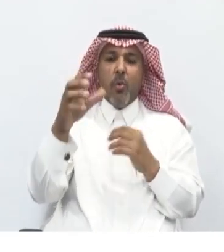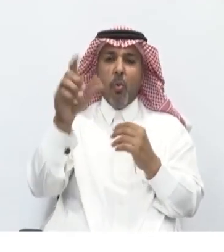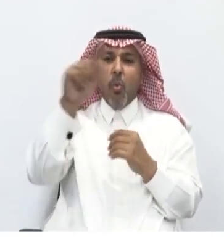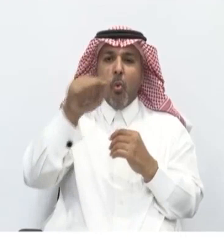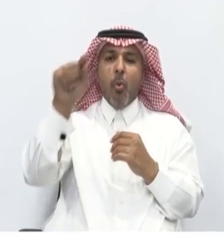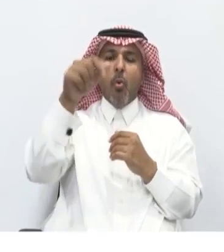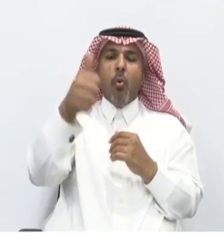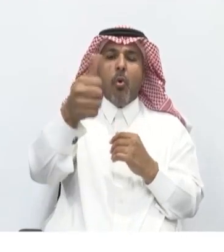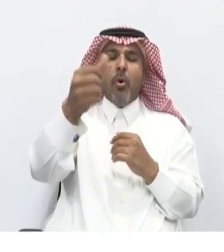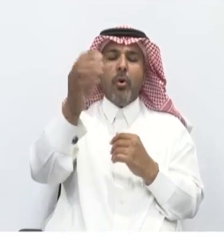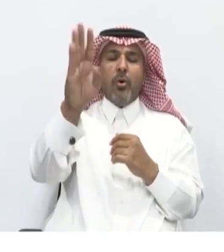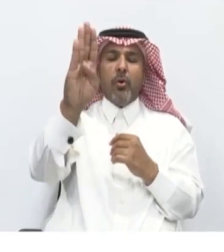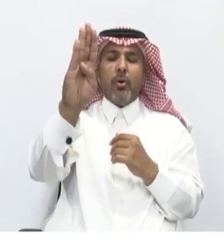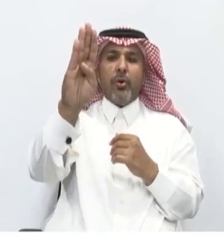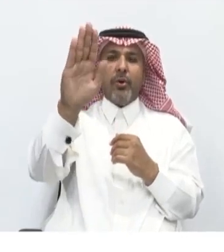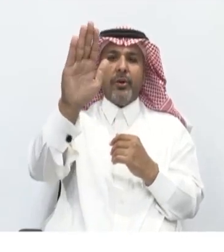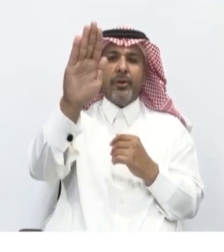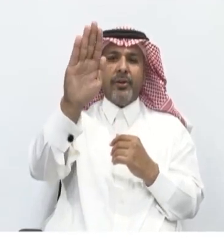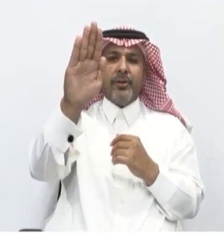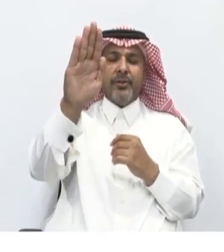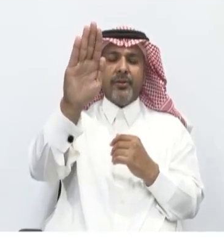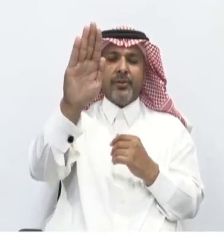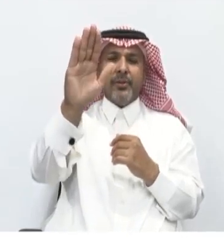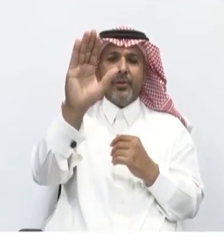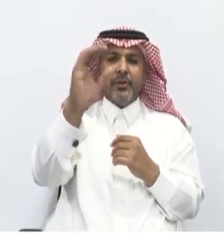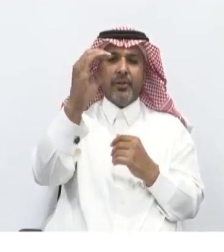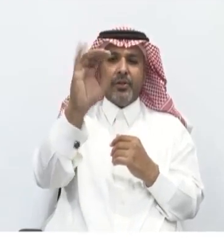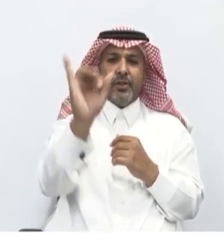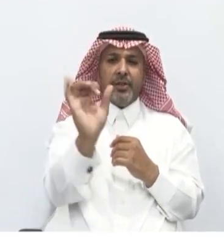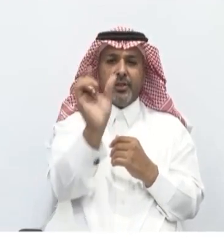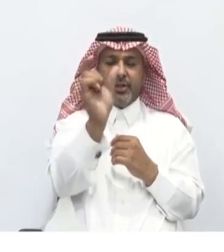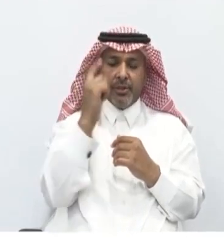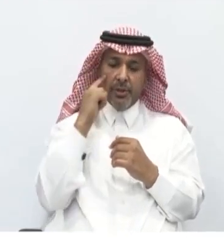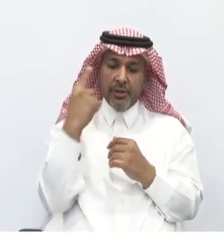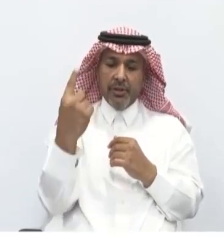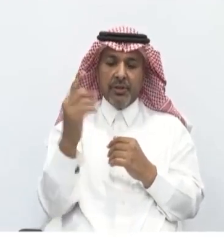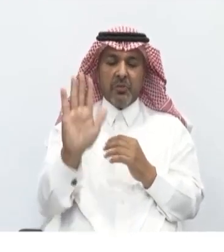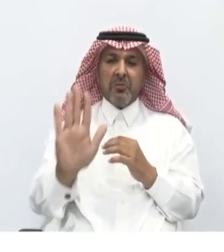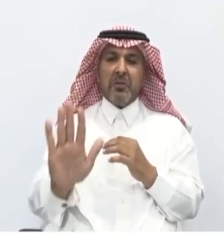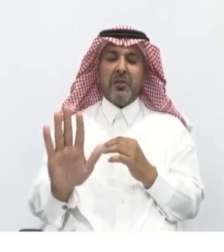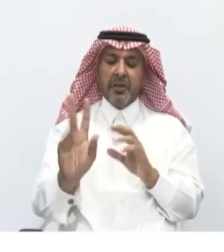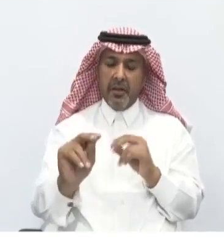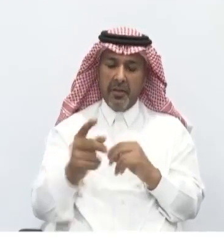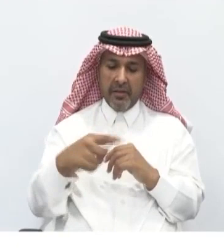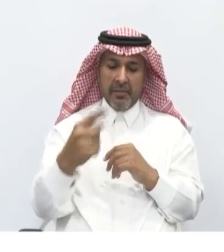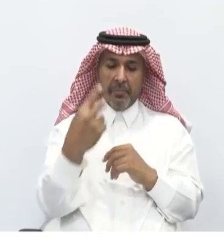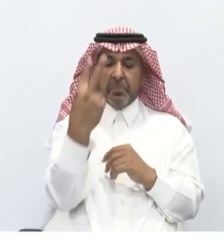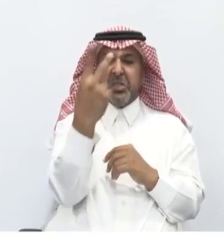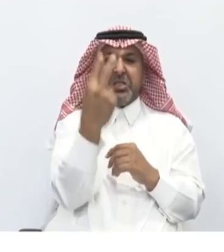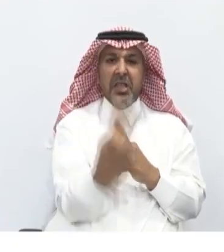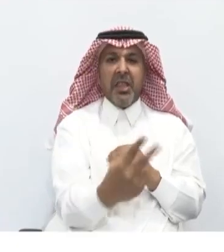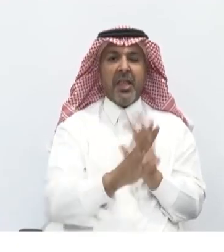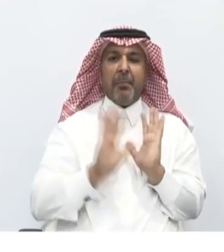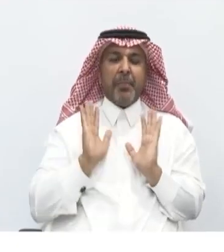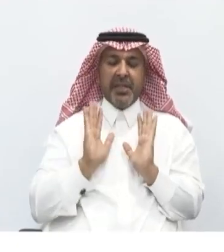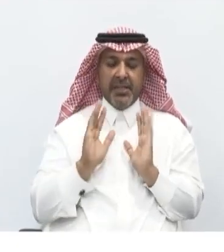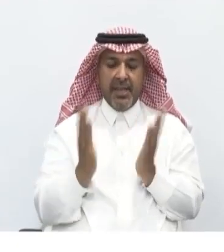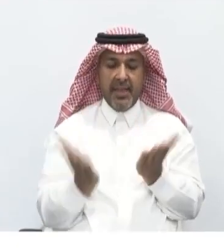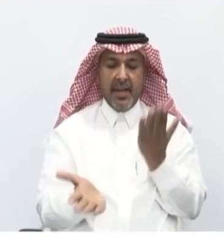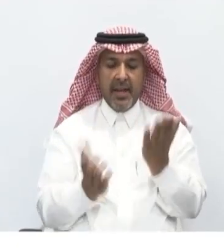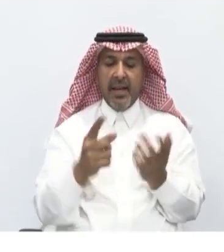اصبح موزون اذا فقط التغيير في hcl هنا لدي اثنان اذا المعادله